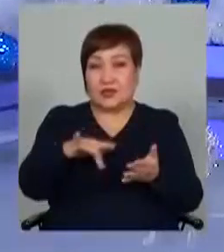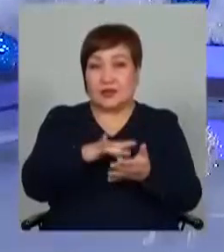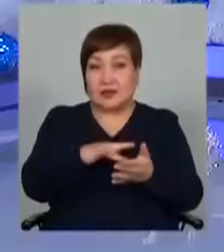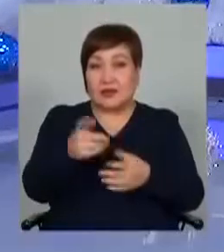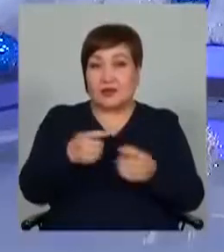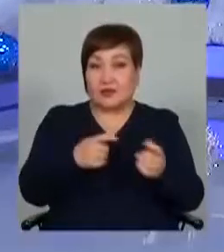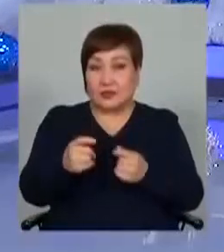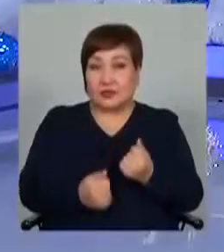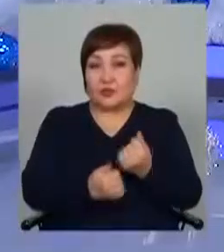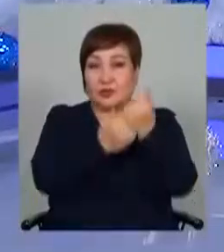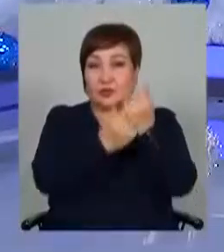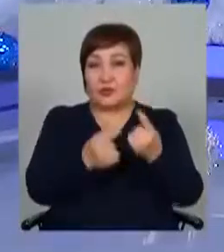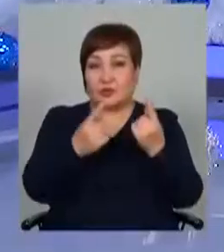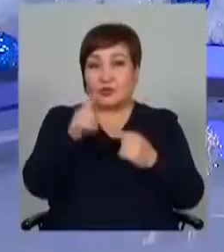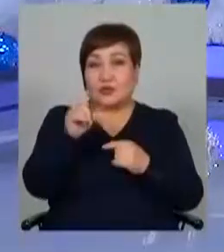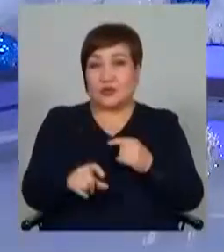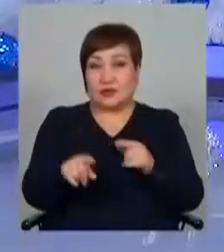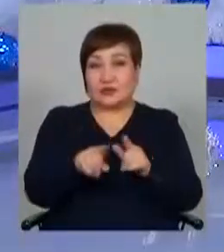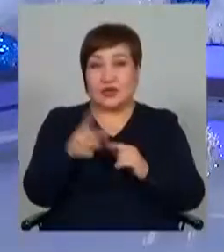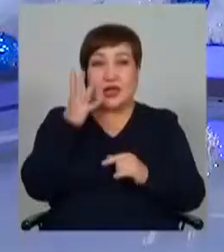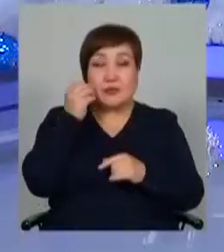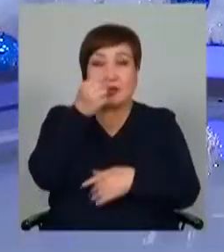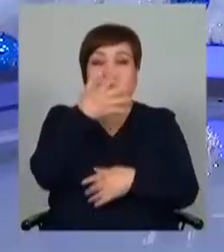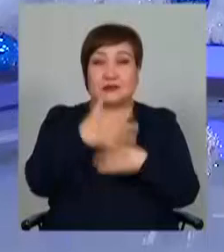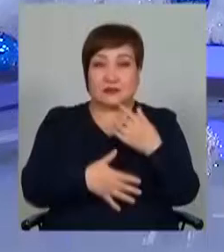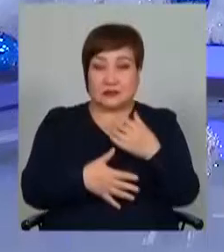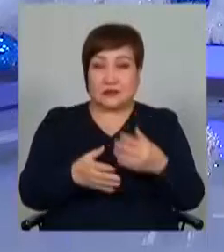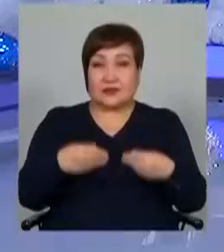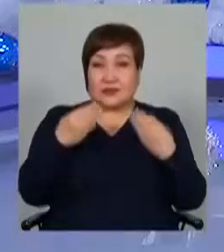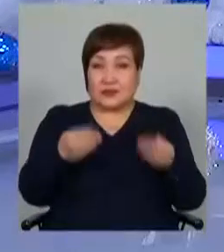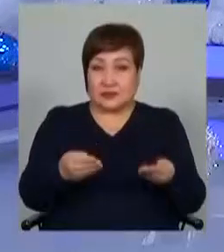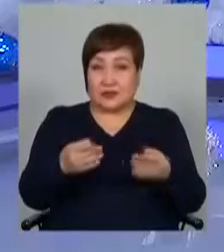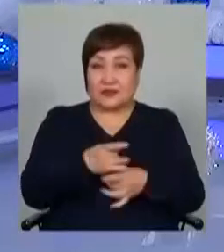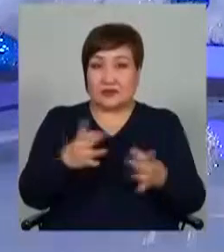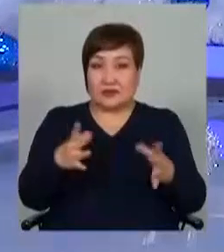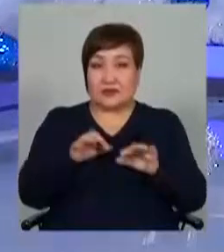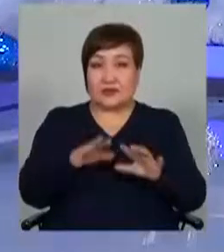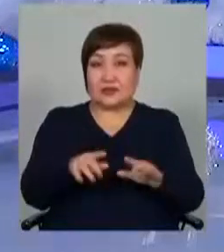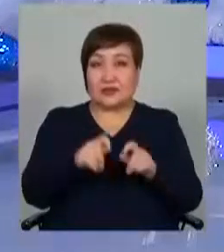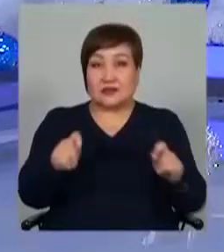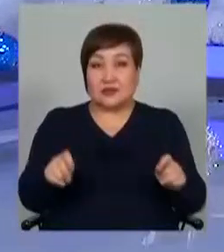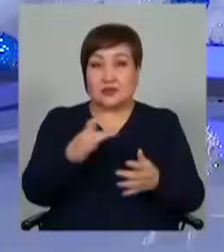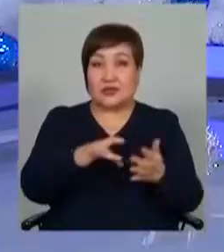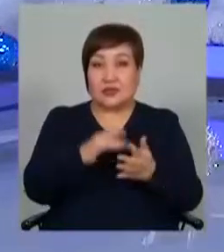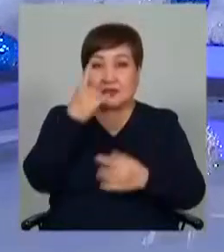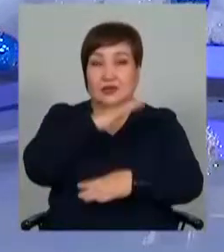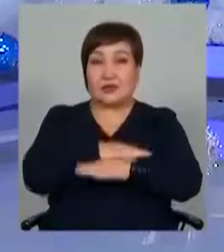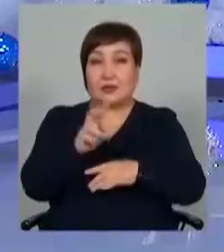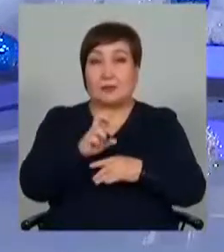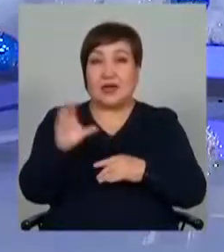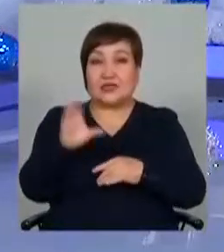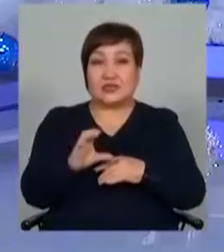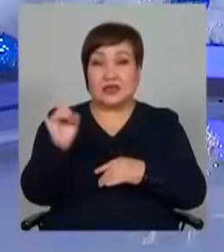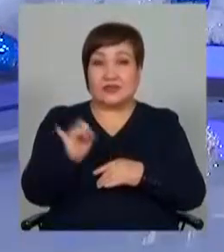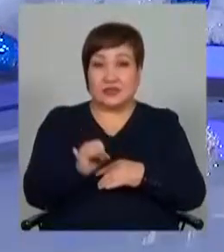ұлт ағартушысының тас мүсіні Алматы төрінде қойылды. Салтанатты шараның ашылуына қала әкімі Бақытжан Сағынтаев пен зиялы қауым өкілдері